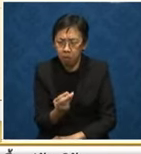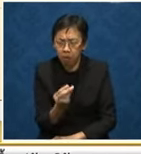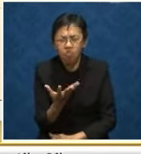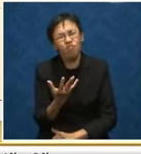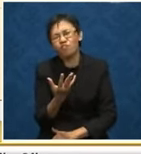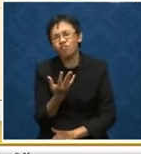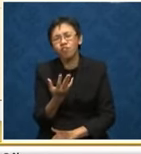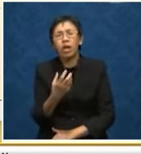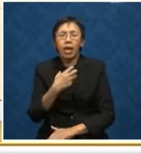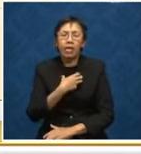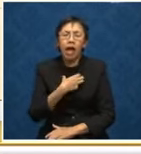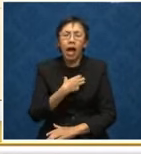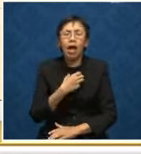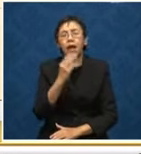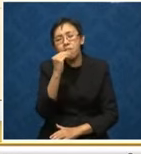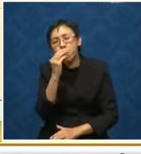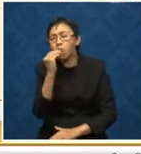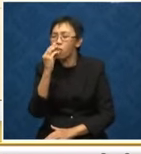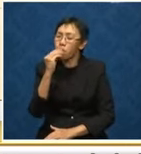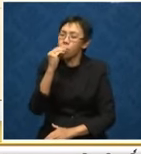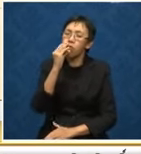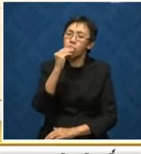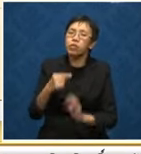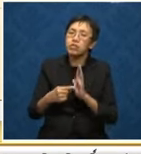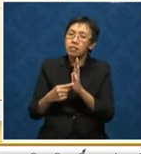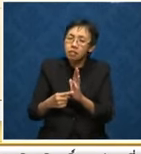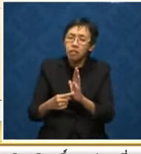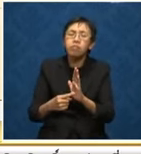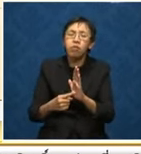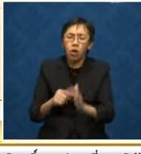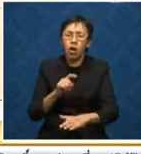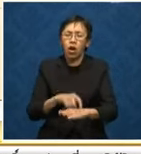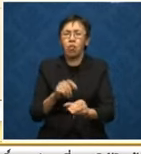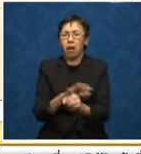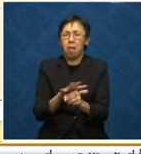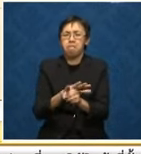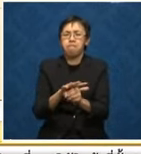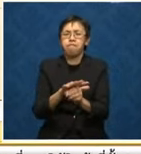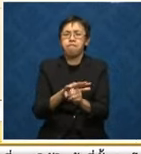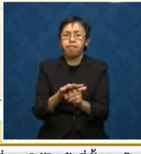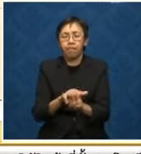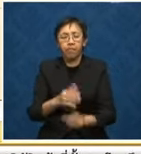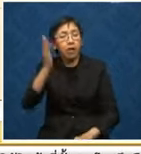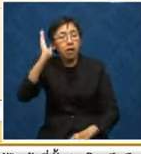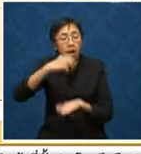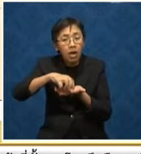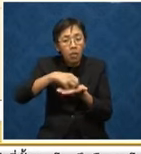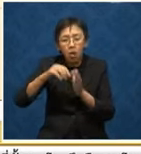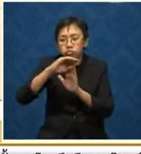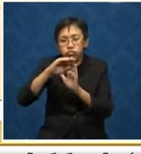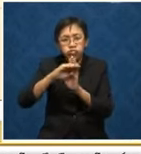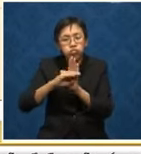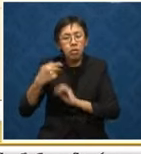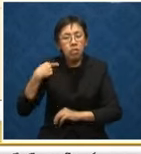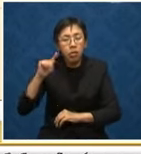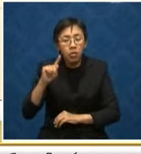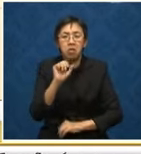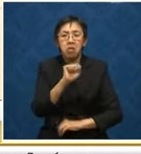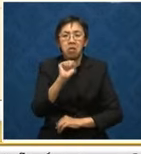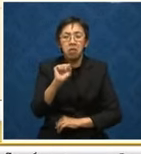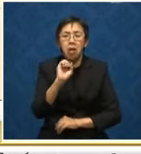ปก็อยากให้มันสบายๆในการเสนอเนื้อหา แล้วก็ได้ประโยชน์มากผมทราบจากสสว่า